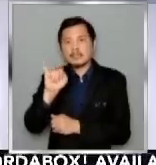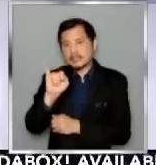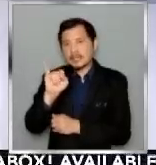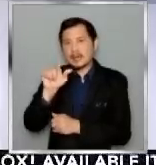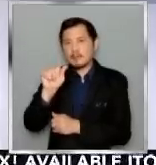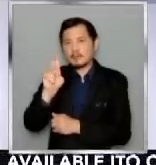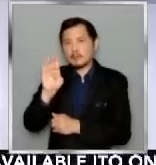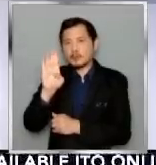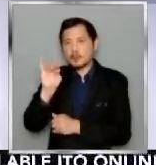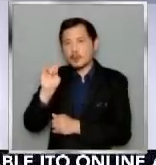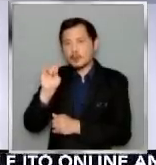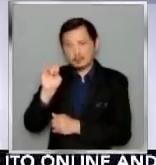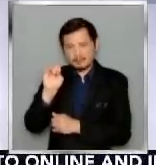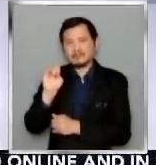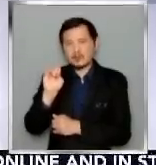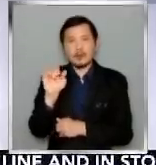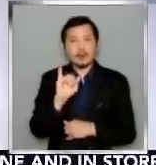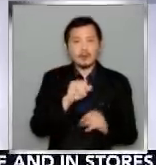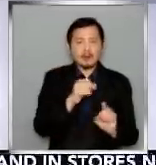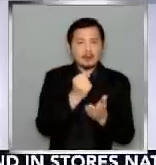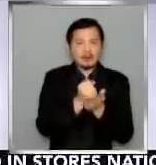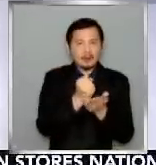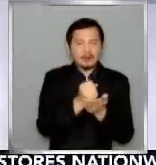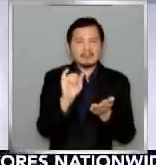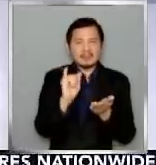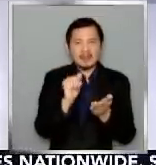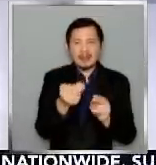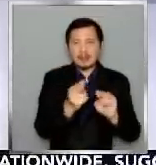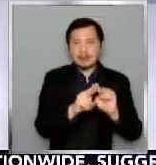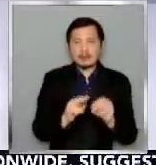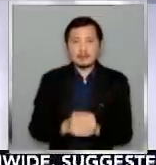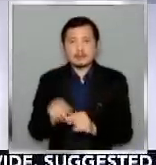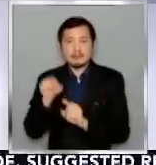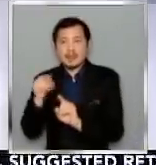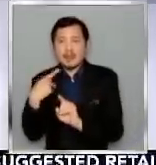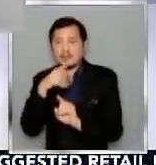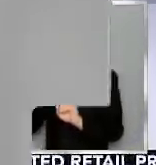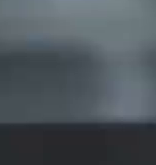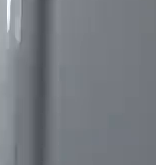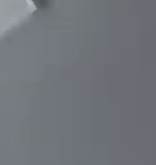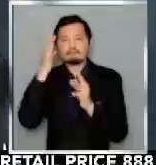na bawang. Sa Ilocos Norte, marami na pong tumigil na munang magtanim nito. At nakatutok si Katrina Son.